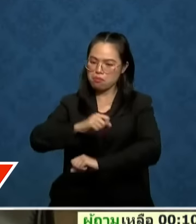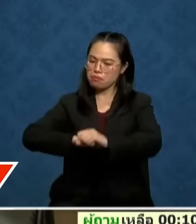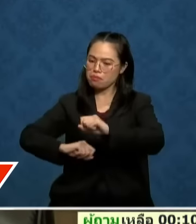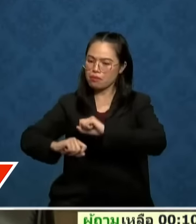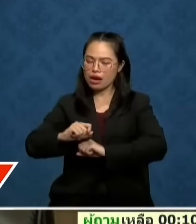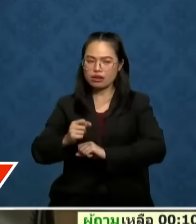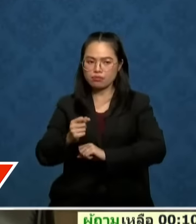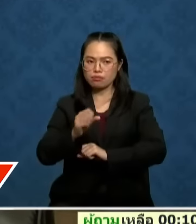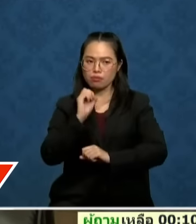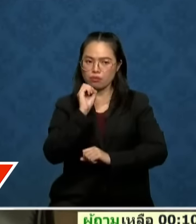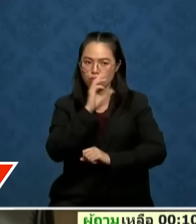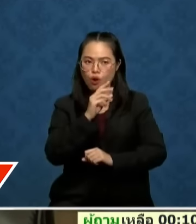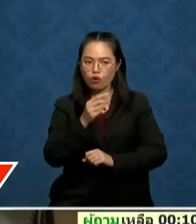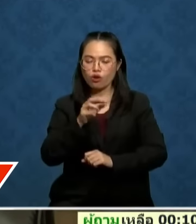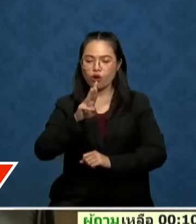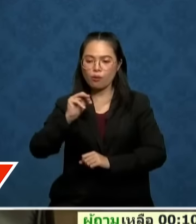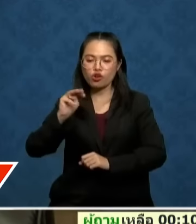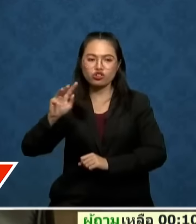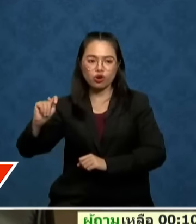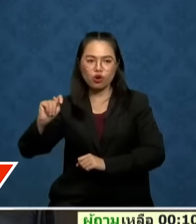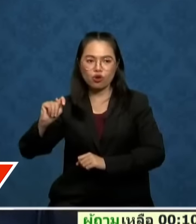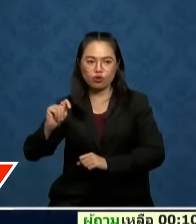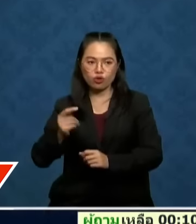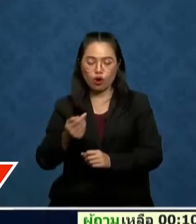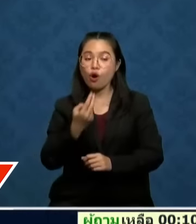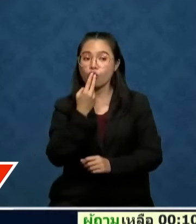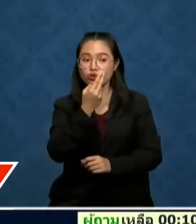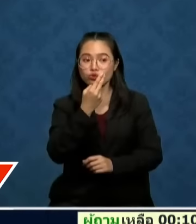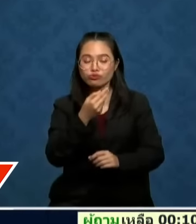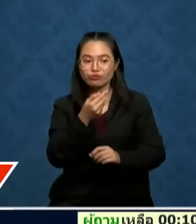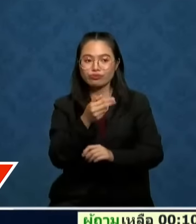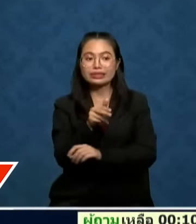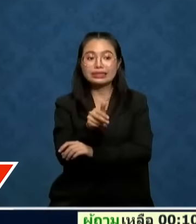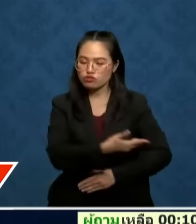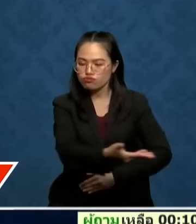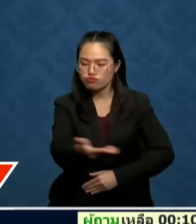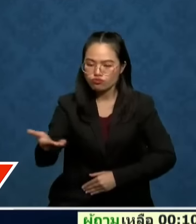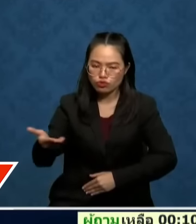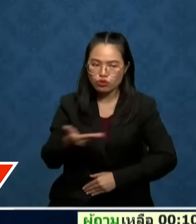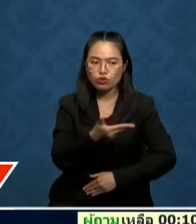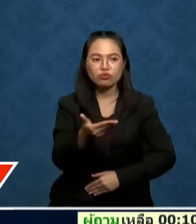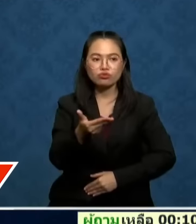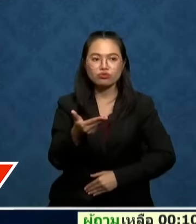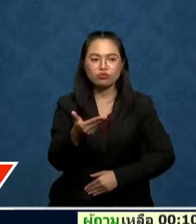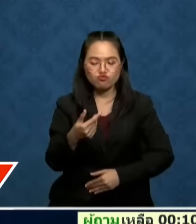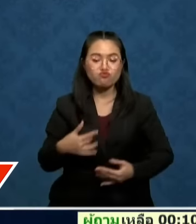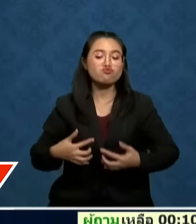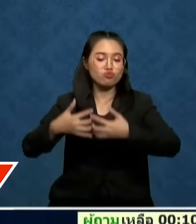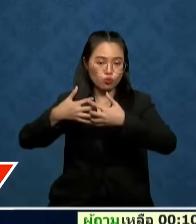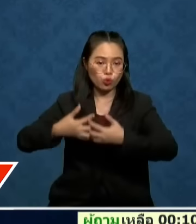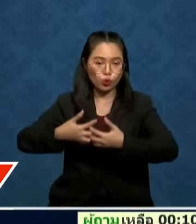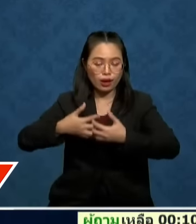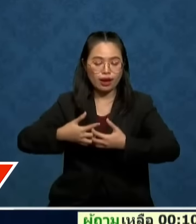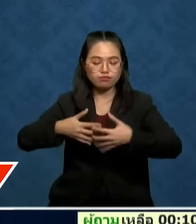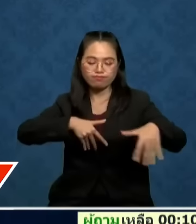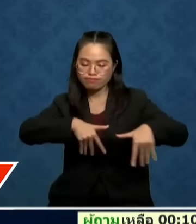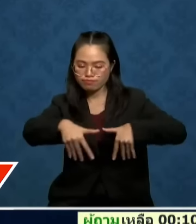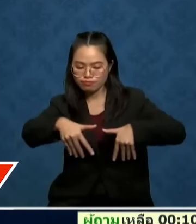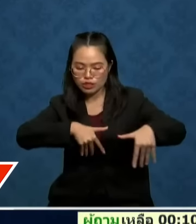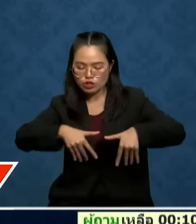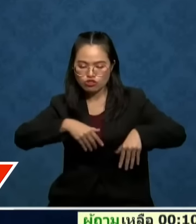ท่านรัฐมนตรีได้ฟังอีกครั้งหนึ่งรบกวนขอคลิปด้วยนะครับ พนักงานโรงงานชาวบ้านพื้นที่